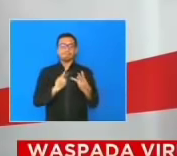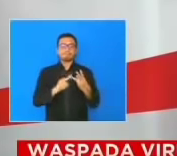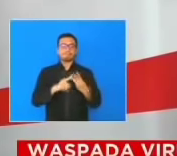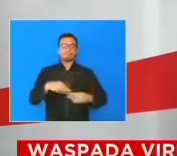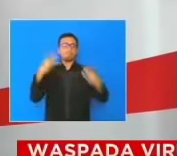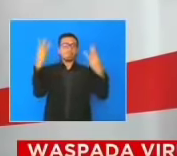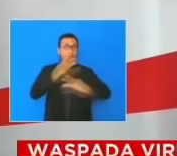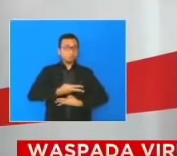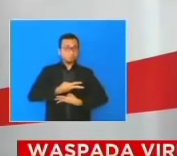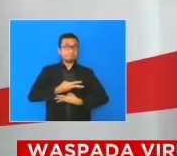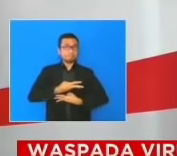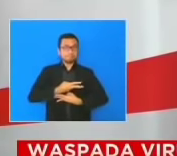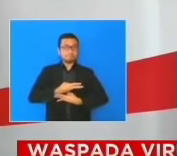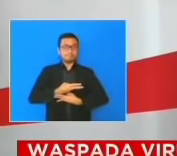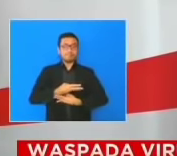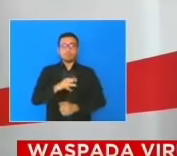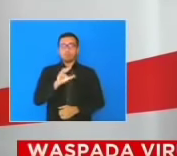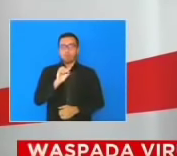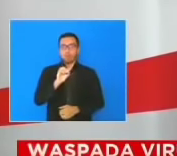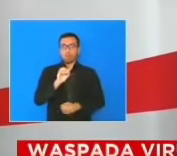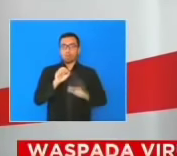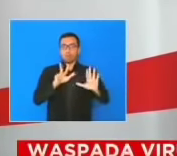WhatsApp COVID-19 di